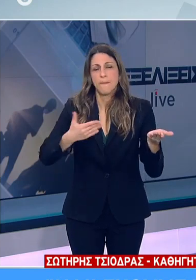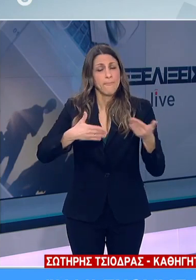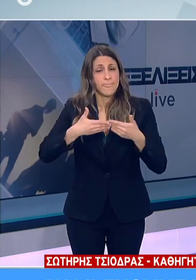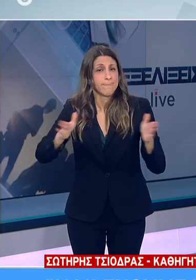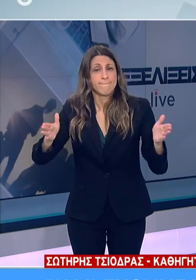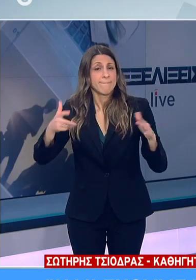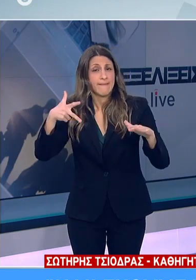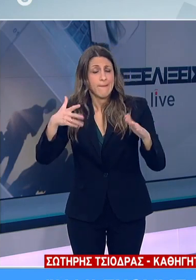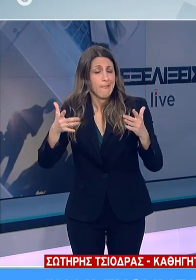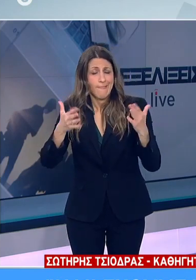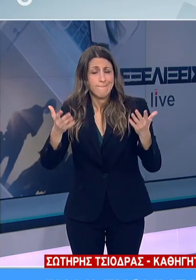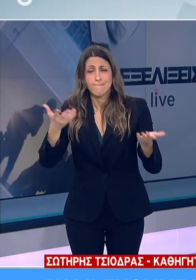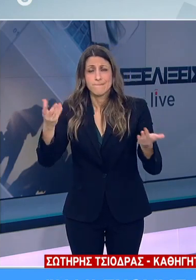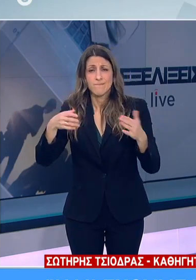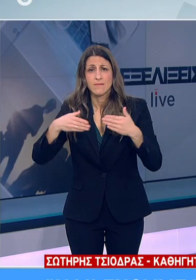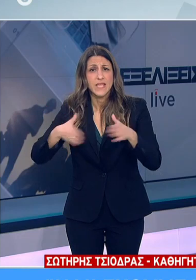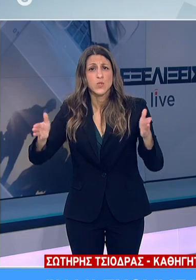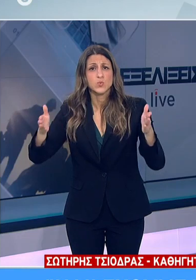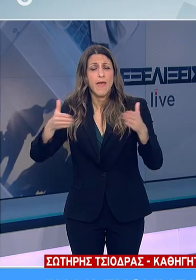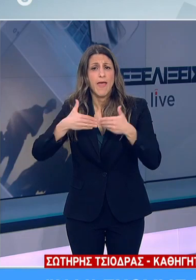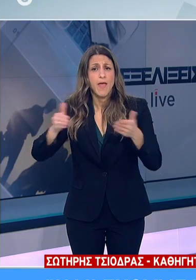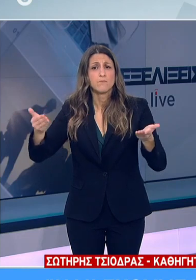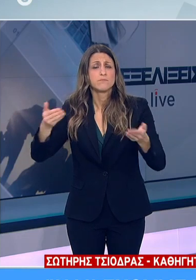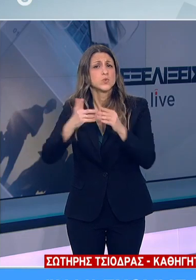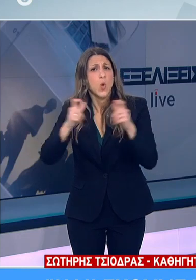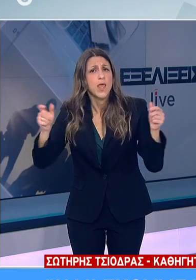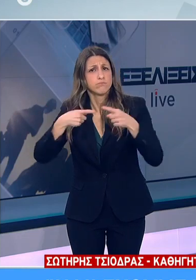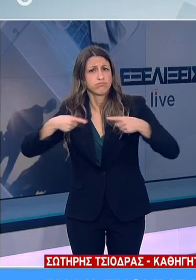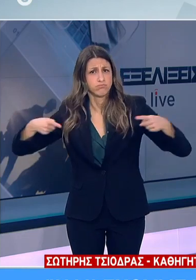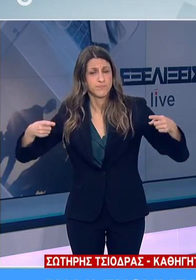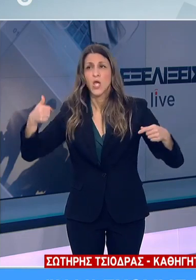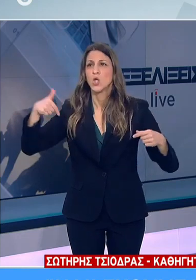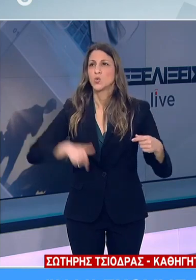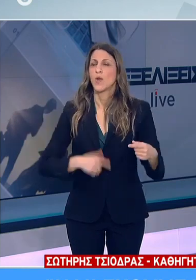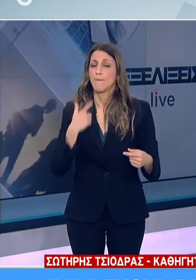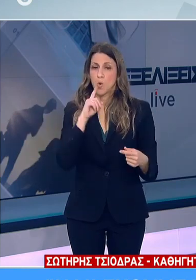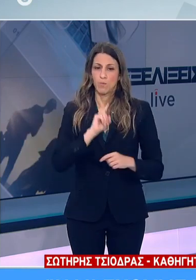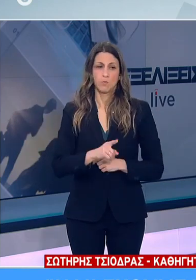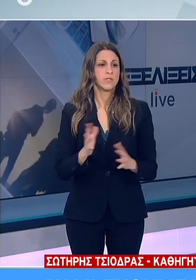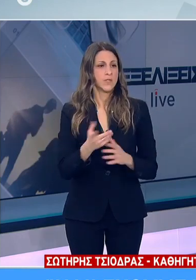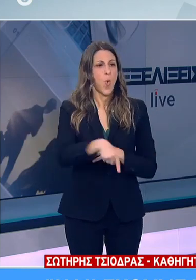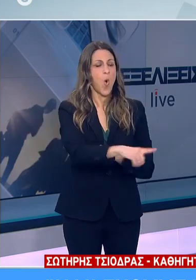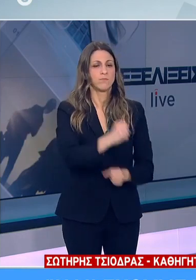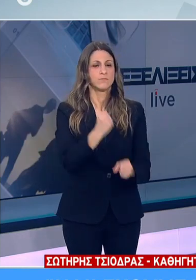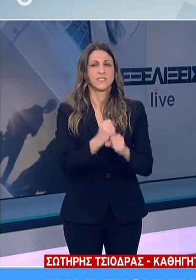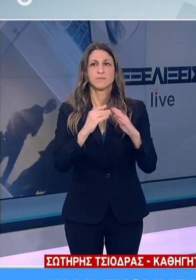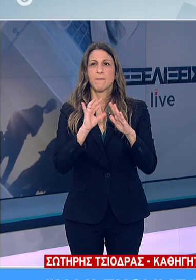και κλεισμένος και να περιμένεις το πότε θα φτιαχτεί ένα εμβόλιο, το οποίο μπορεί να μην είναι και ποτέ αποτελεσματικό.